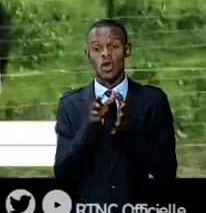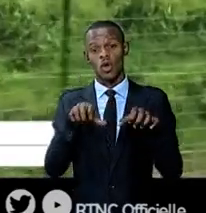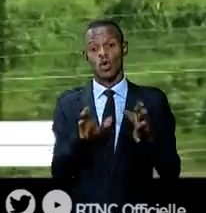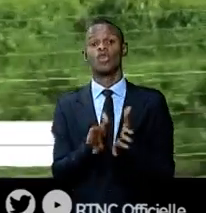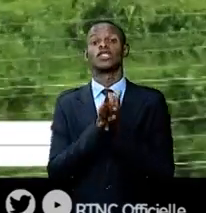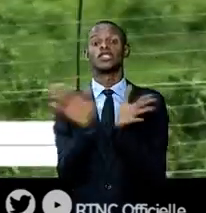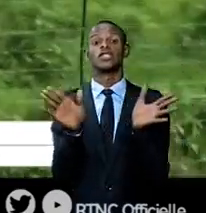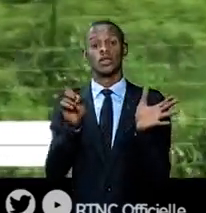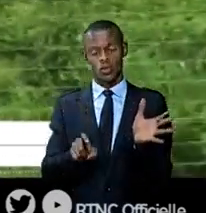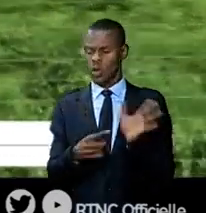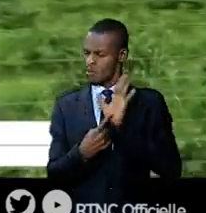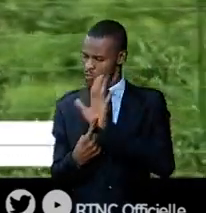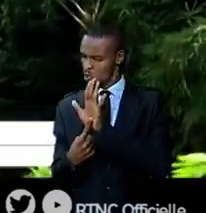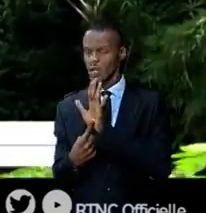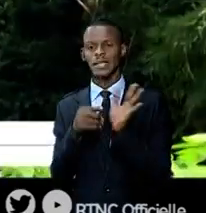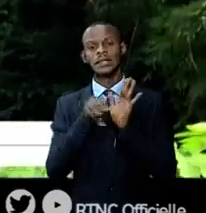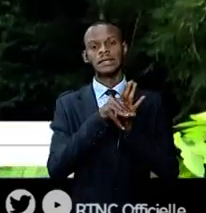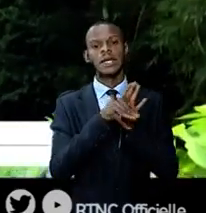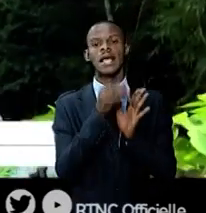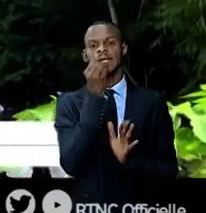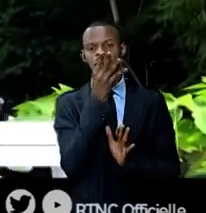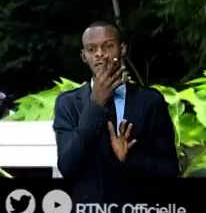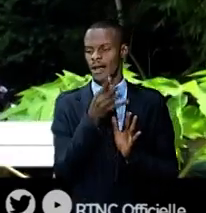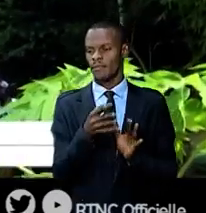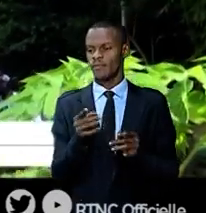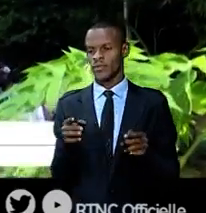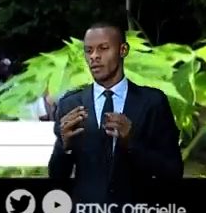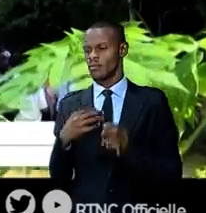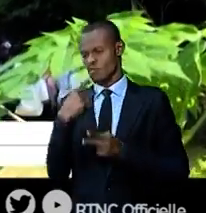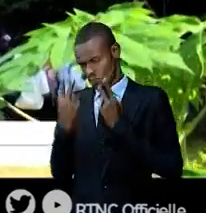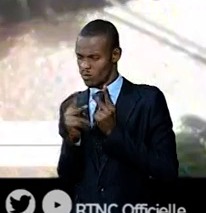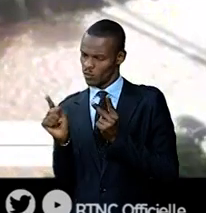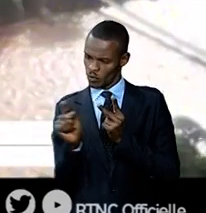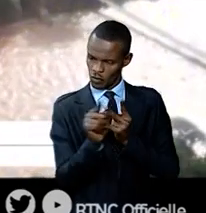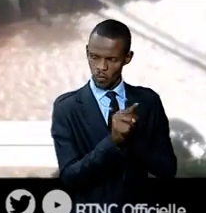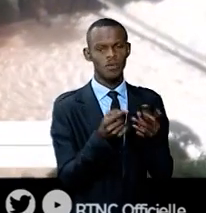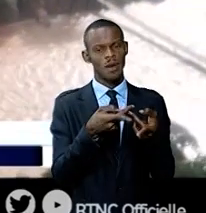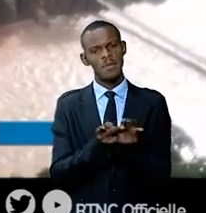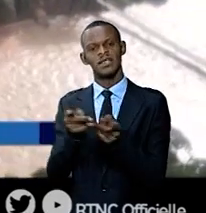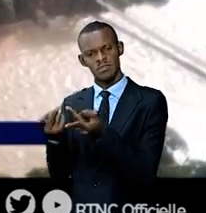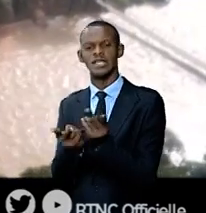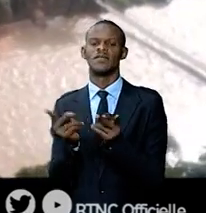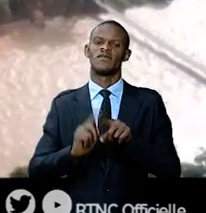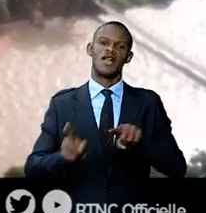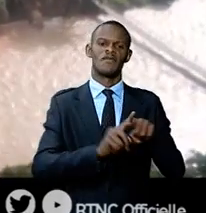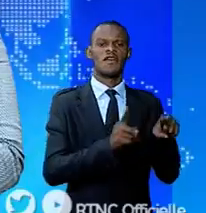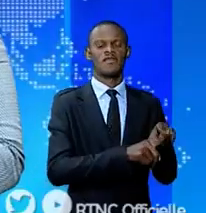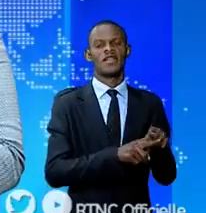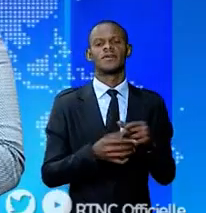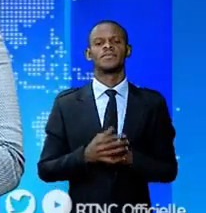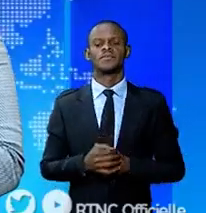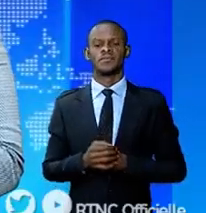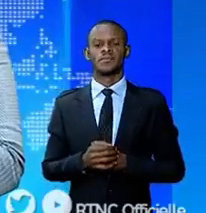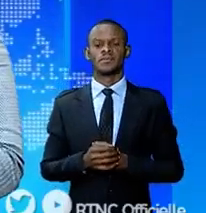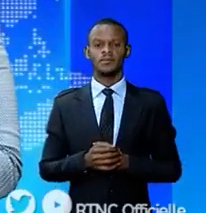être le premier touriste de sa ville et de son pays, sera motivé, en dehors de ses occupations quotidiennes, faire du